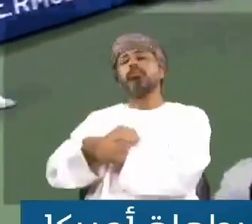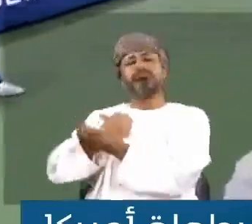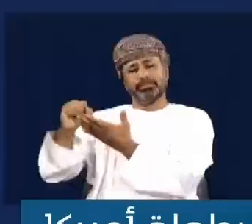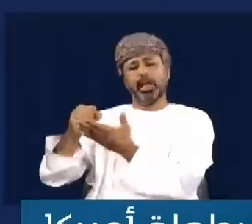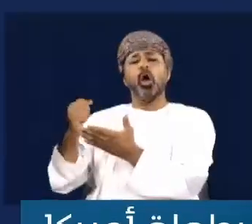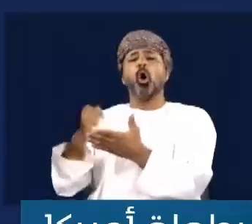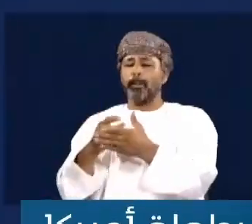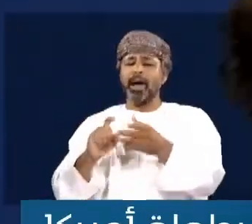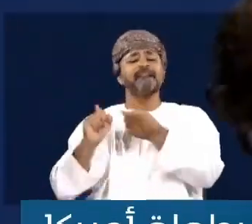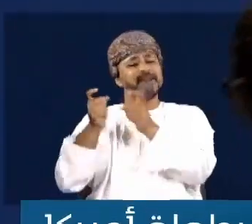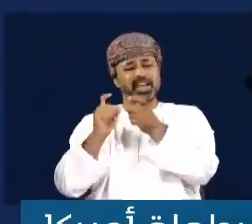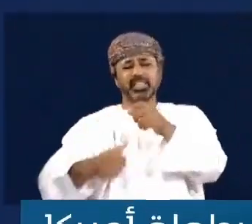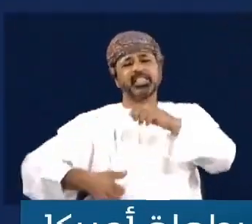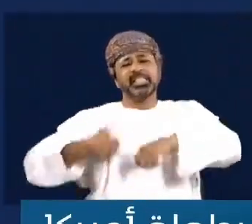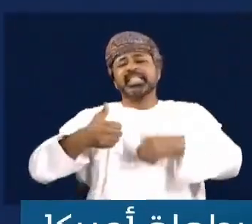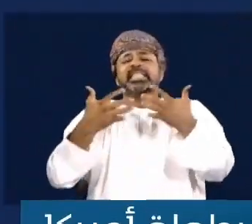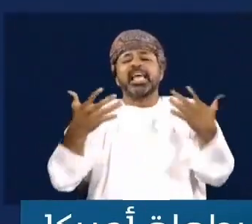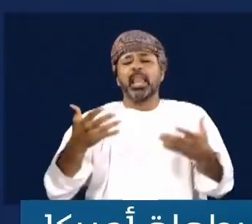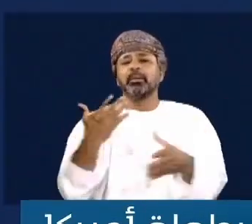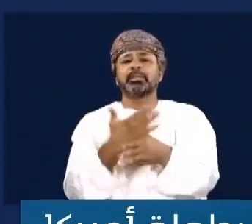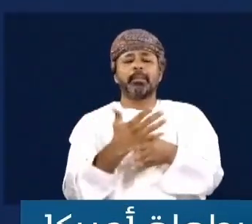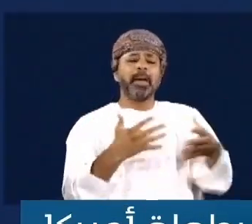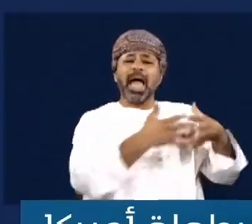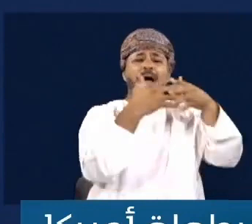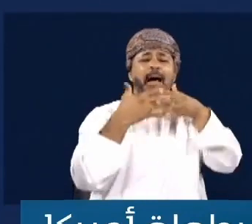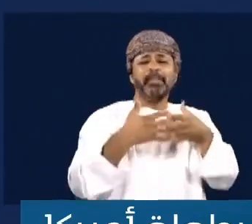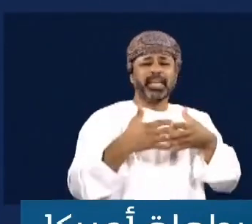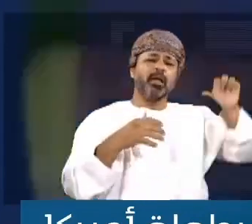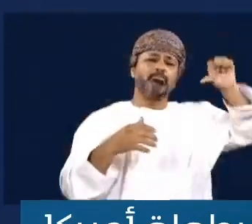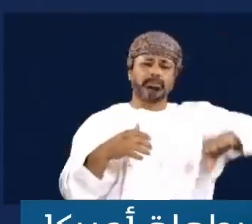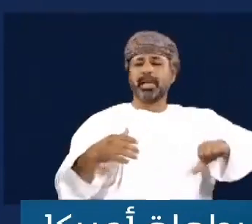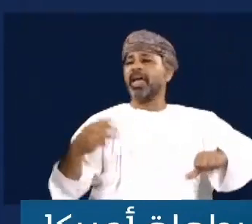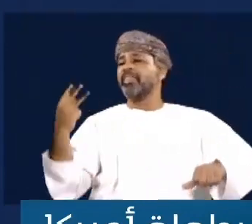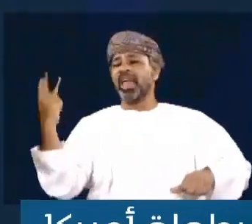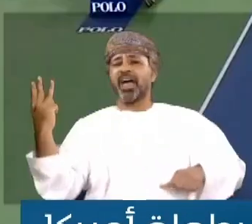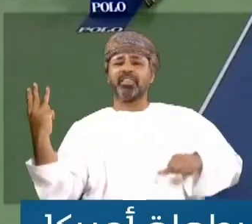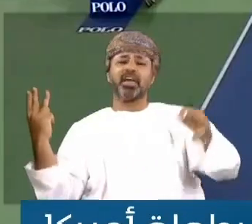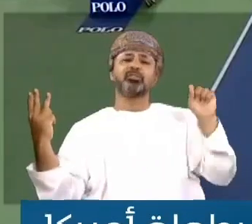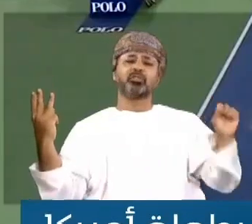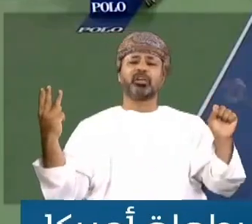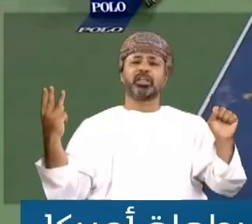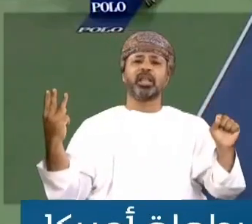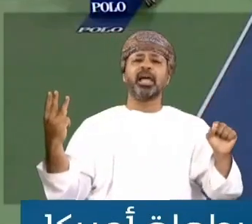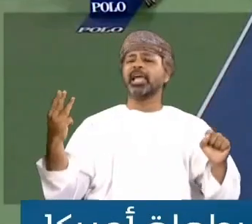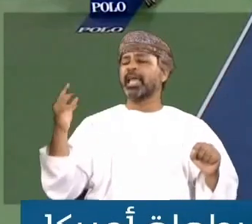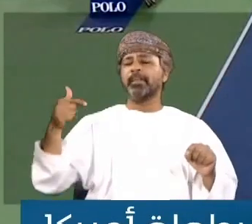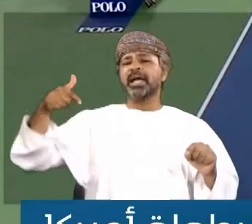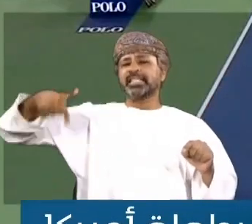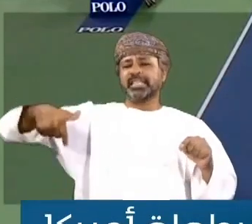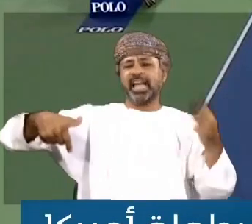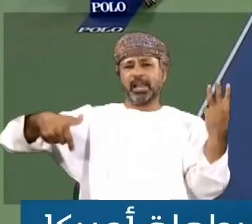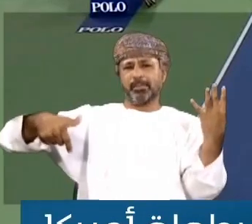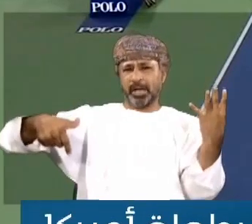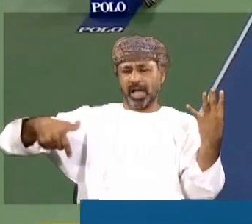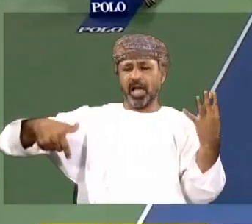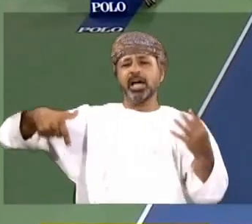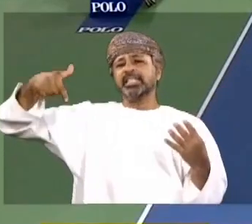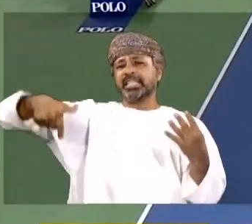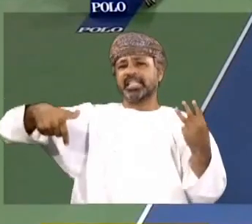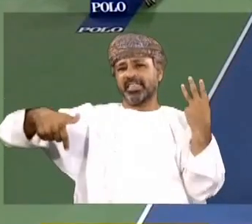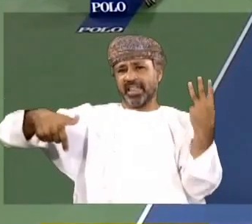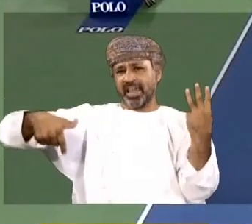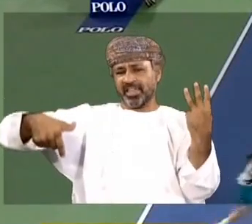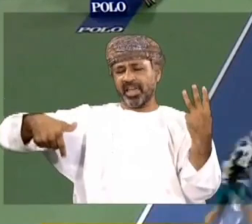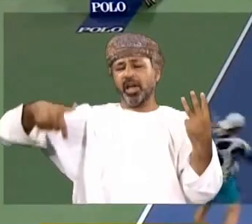الثاني بسهولة هو الآخر، بعد أن فاز على الأمريكي تومي بول بثلاث مجموعات دون رد بواقع 6-4